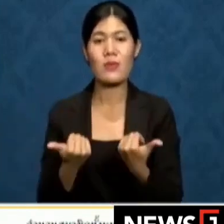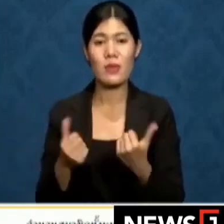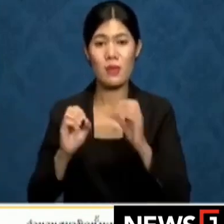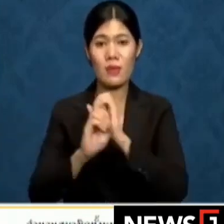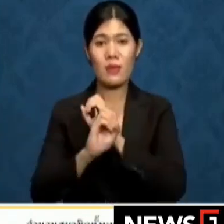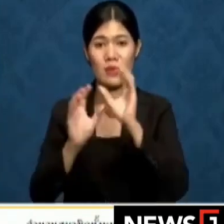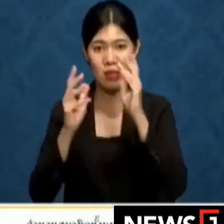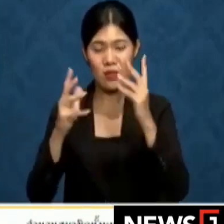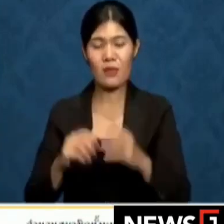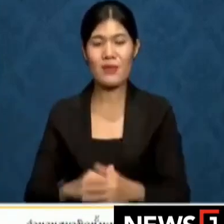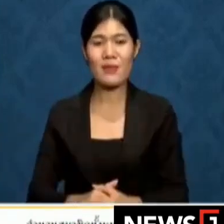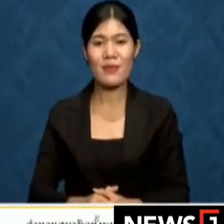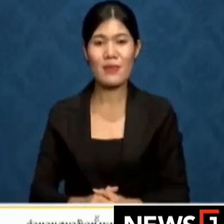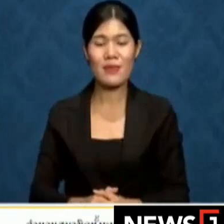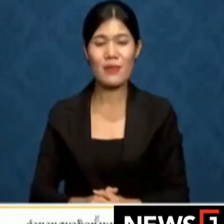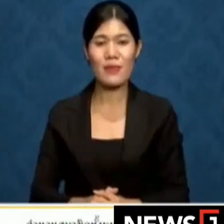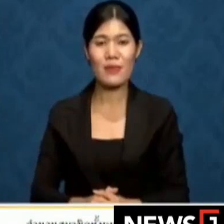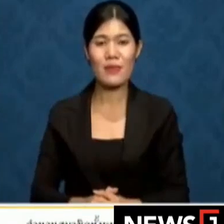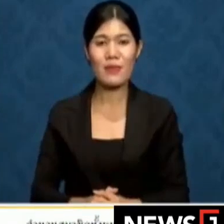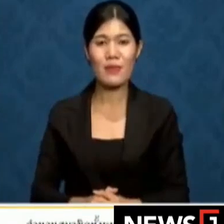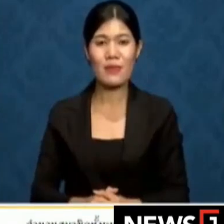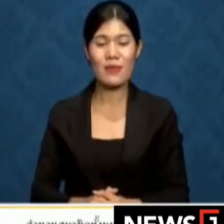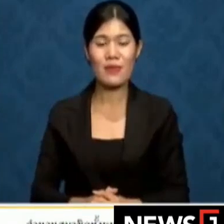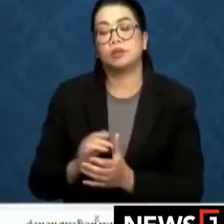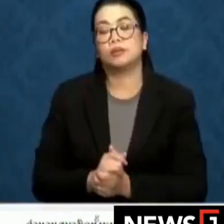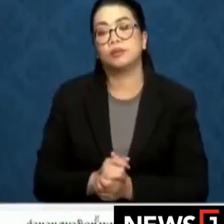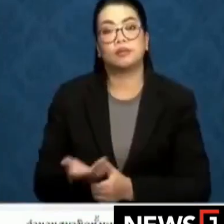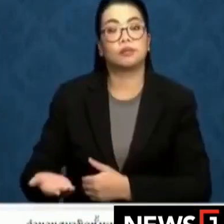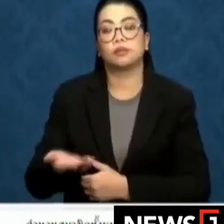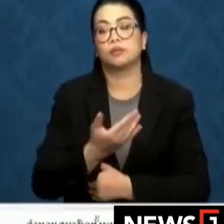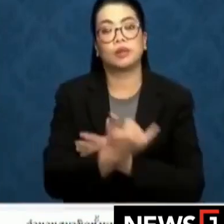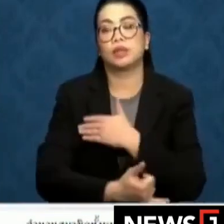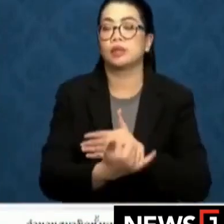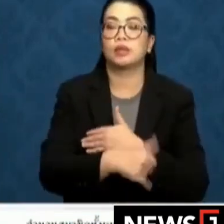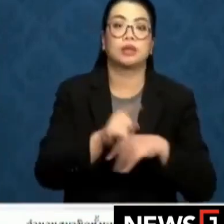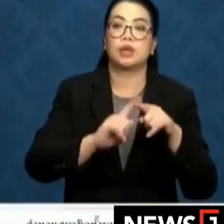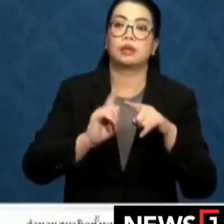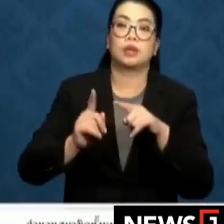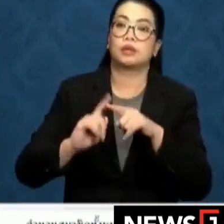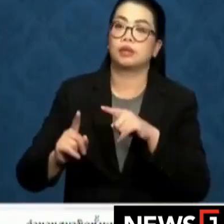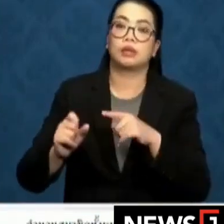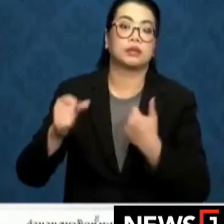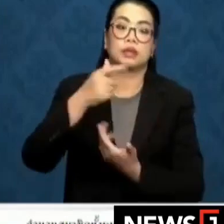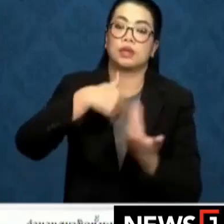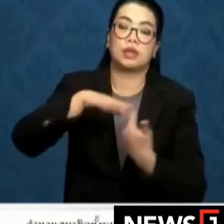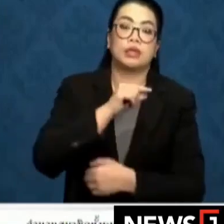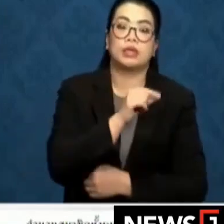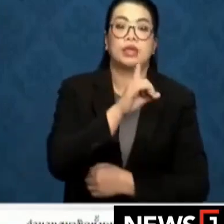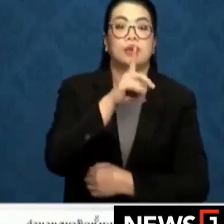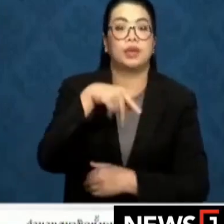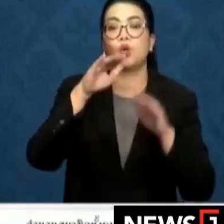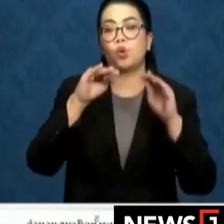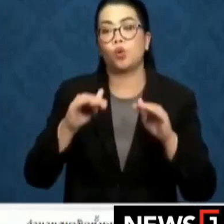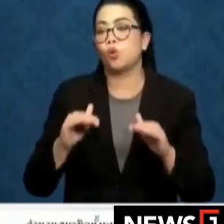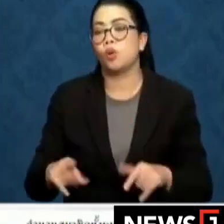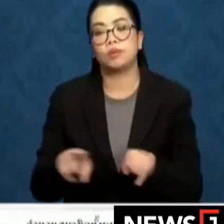พิชัยชุณหวชิรรัฐมนตรีว่าการกระทรวงการคลังก็ชี้แจงเช่นกันนะคะบอกว่าแม้งบประมาณรายจ่ายปี 68